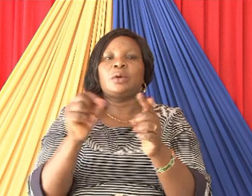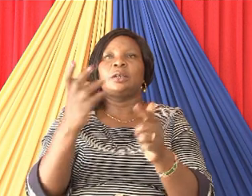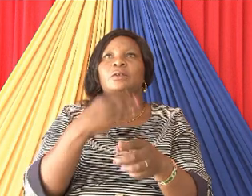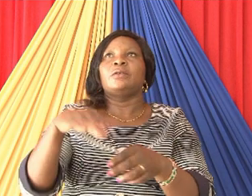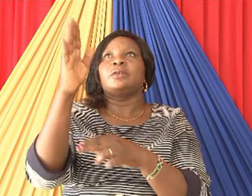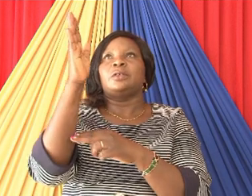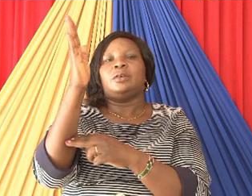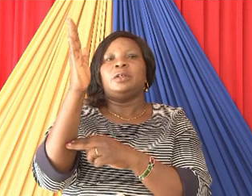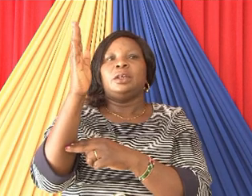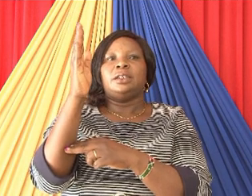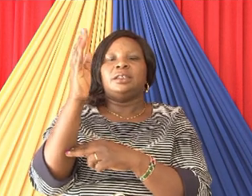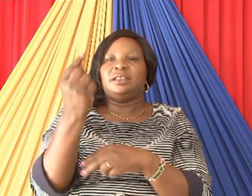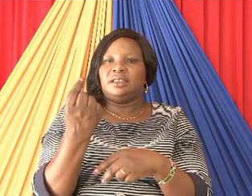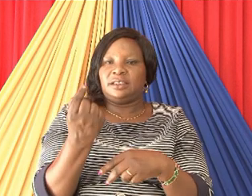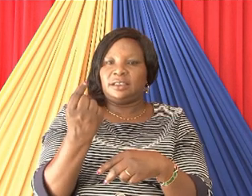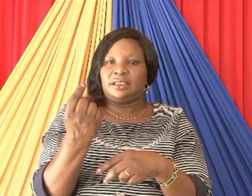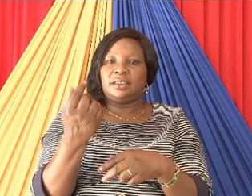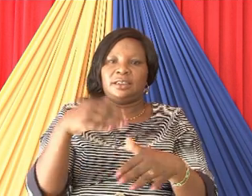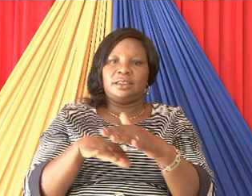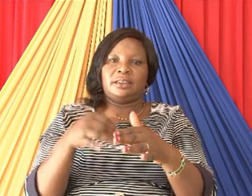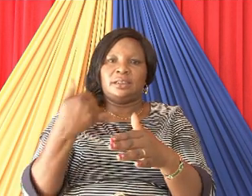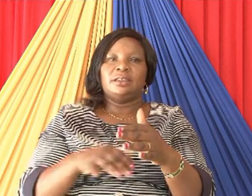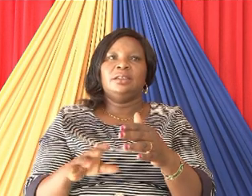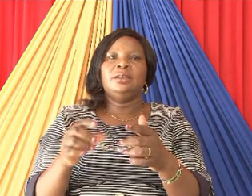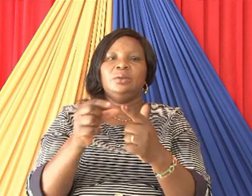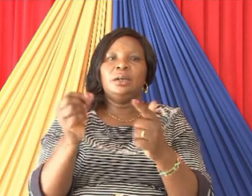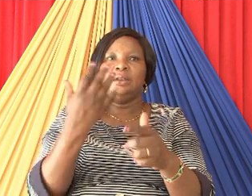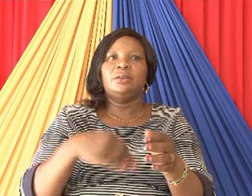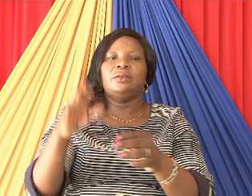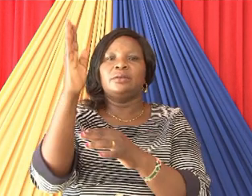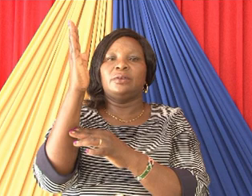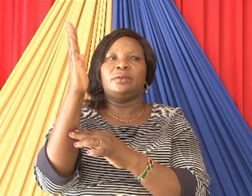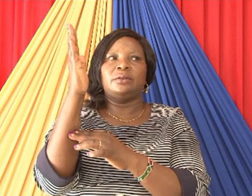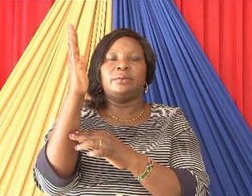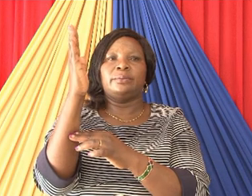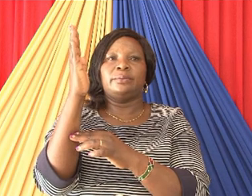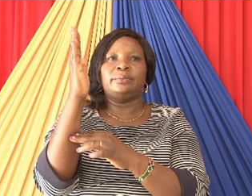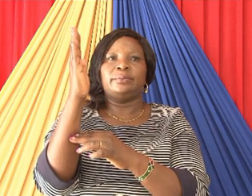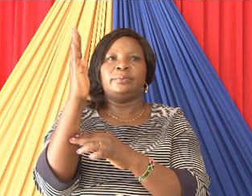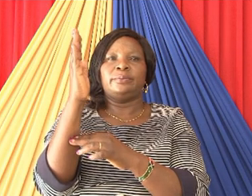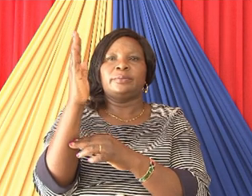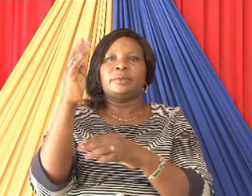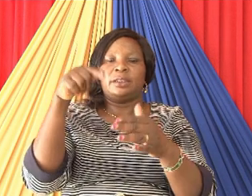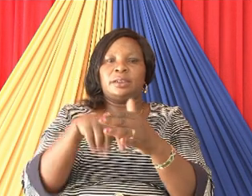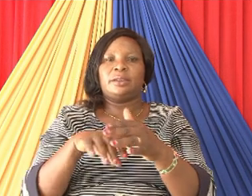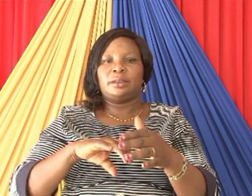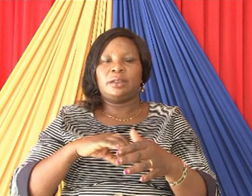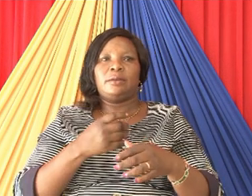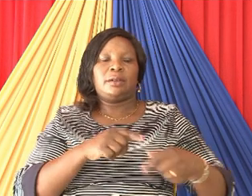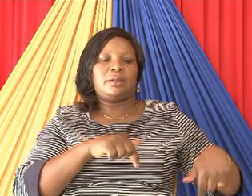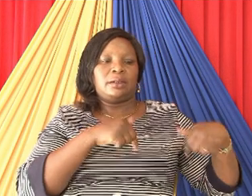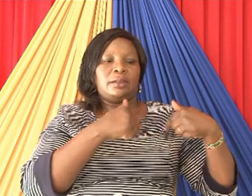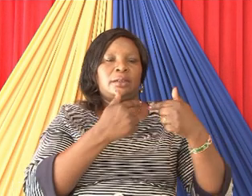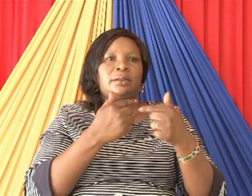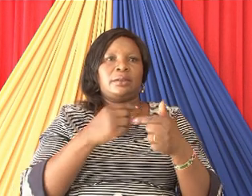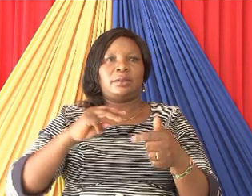The seed is the word of God. Na neno la Mungu likianguka katika roho zetu,